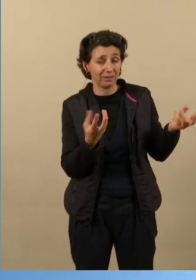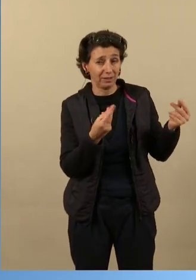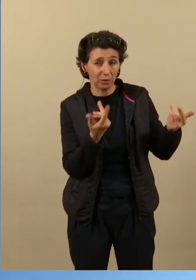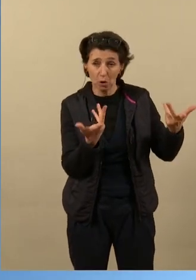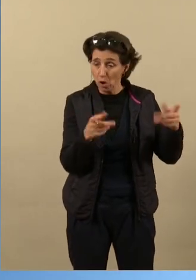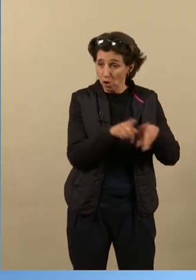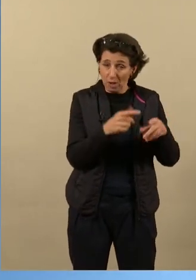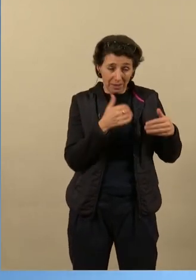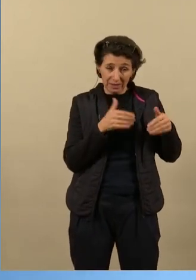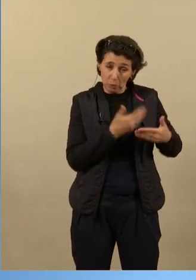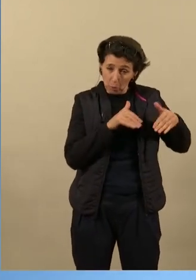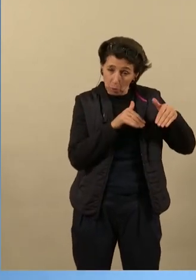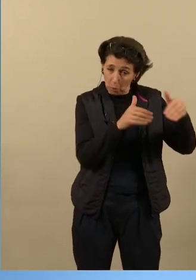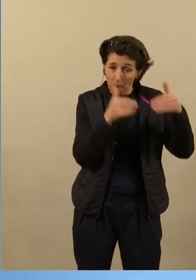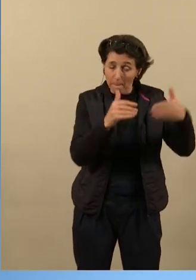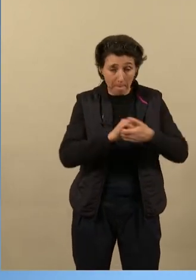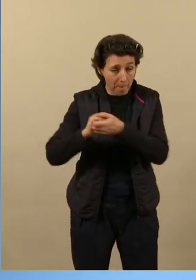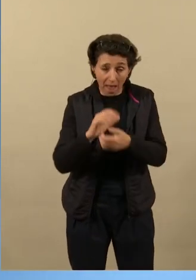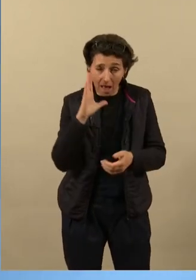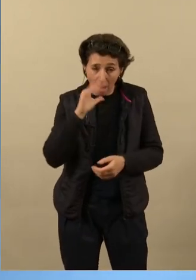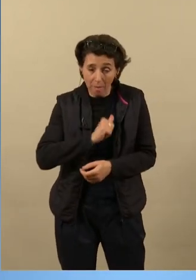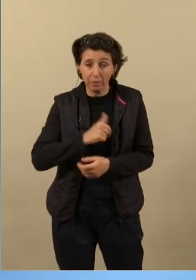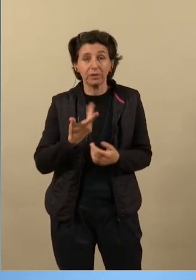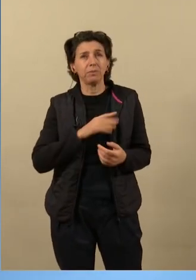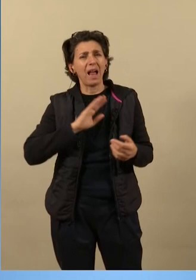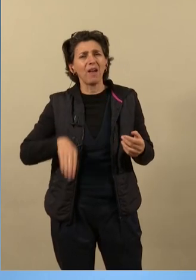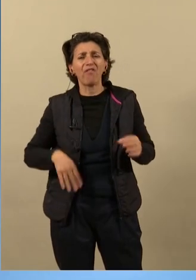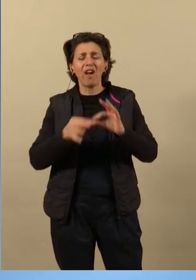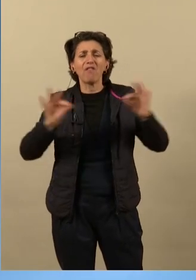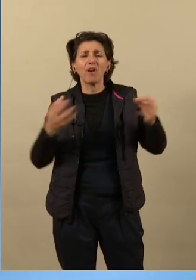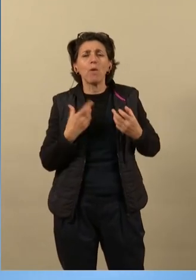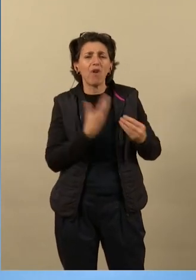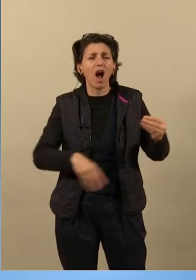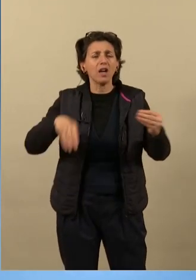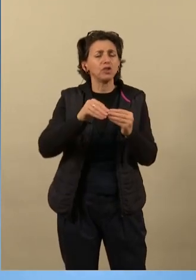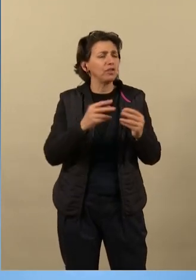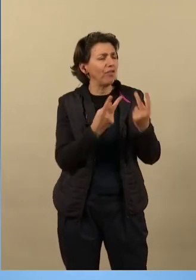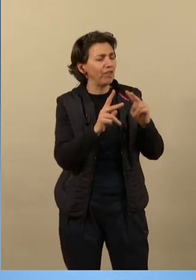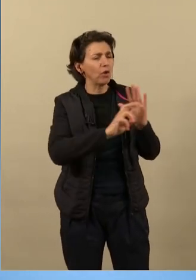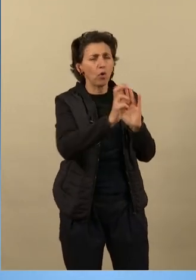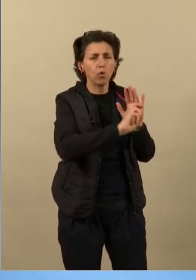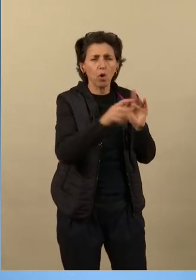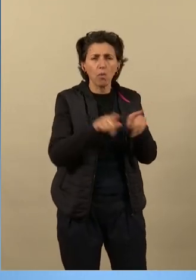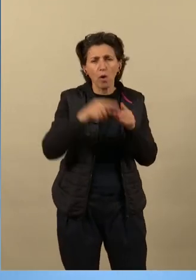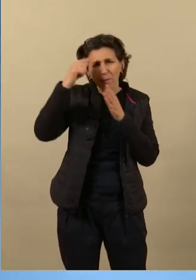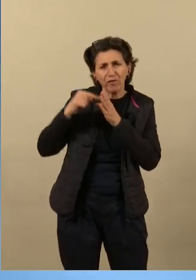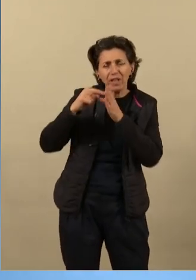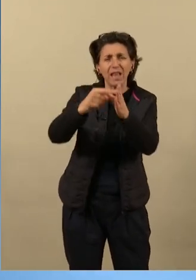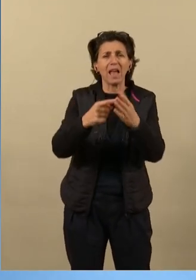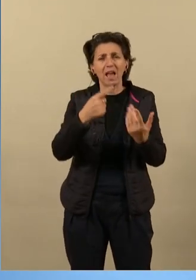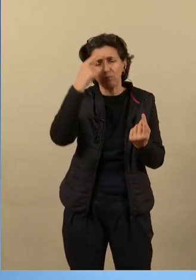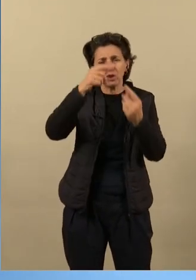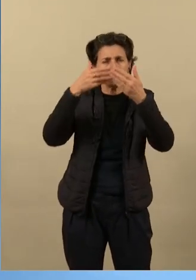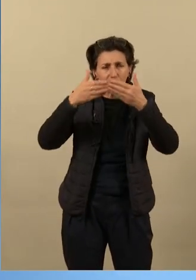avec la fin du vœu la ville de Grenoble fidèle à sa tradition d'ouverture pour tout le paragraphe et dans le gras du